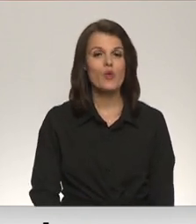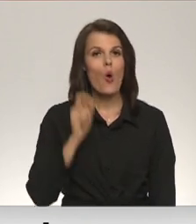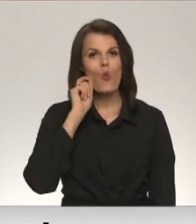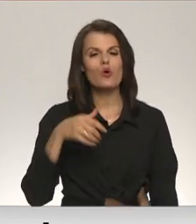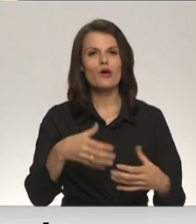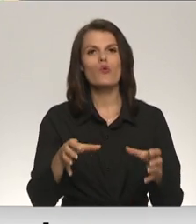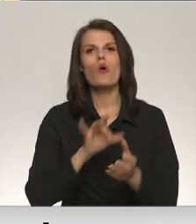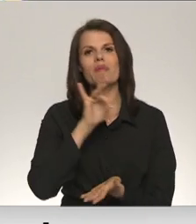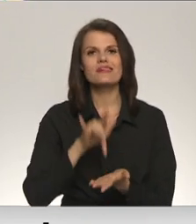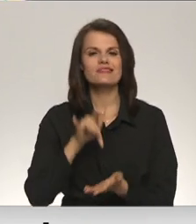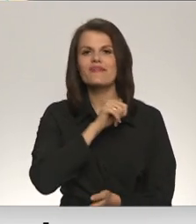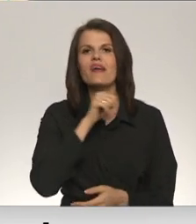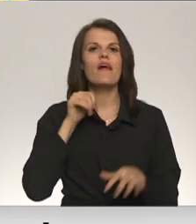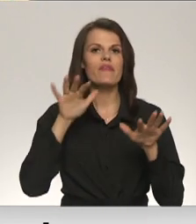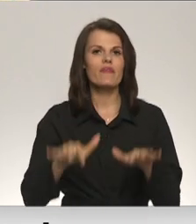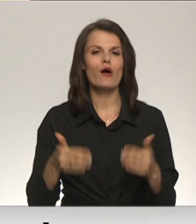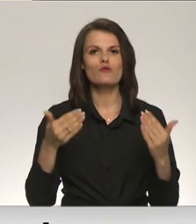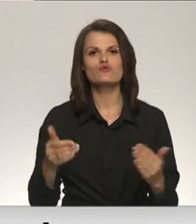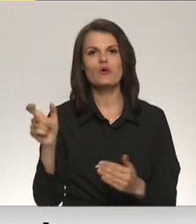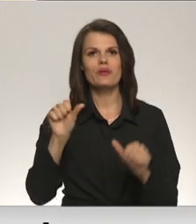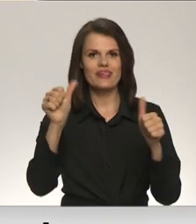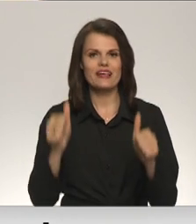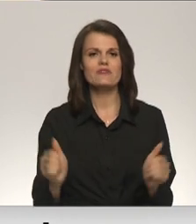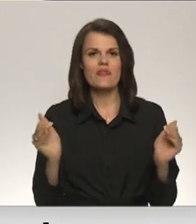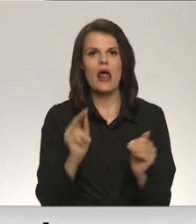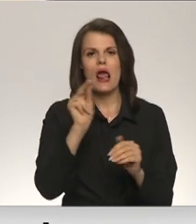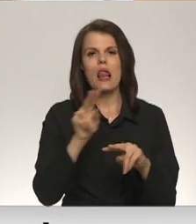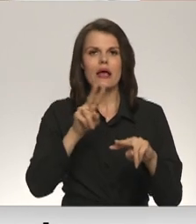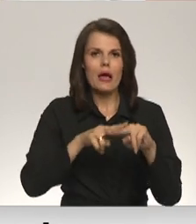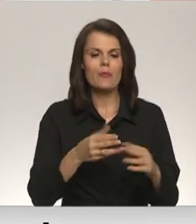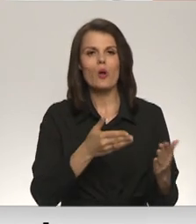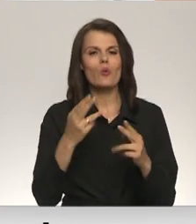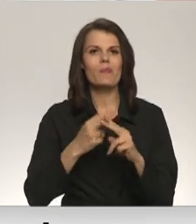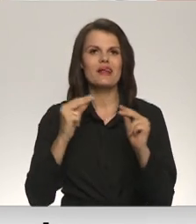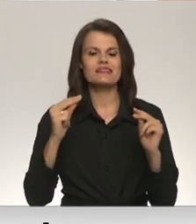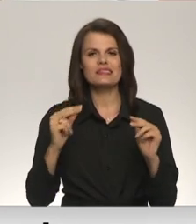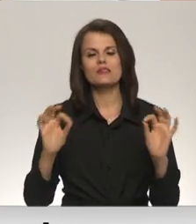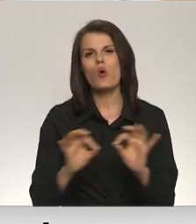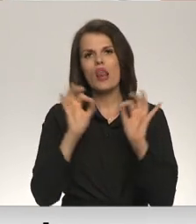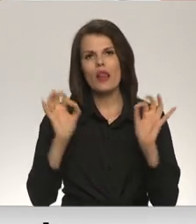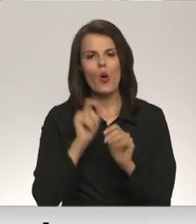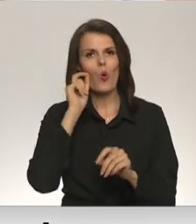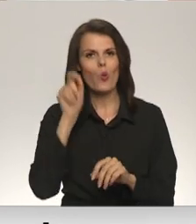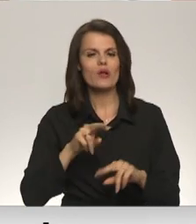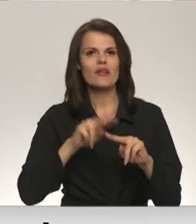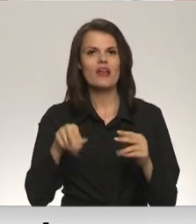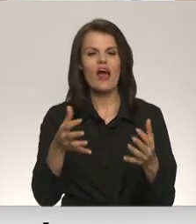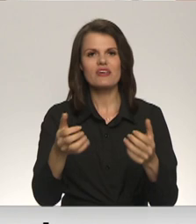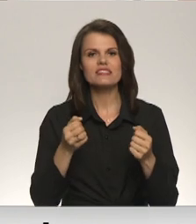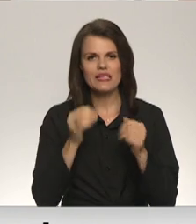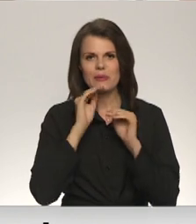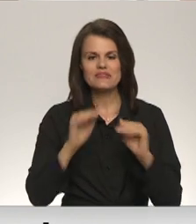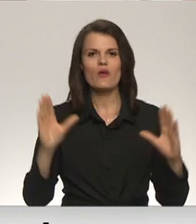Ukraiņu kopienas centrā Talsos šobrīd izveidota neliela kapela, kas pareizticīgo lieldienās Ukraiņiem ļāva saņemt svēto